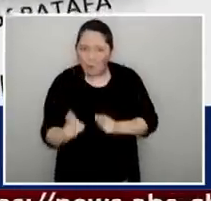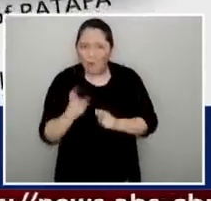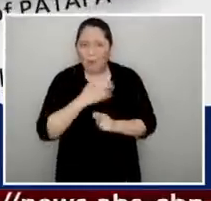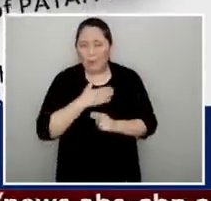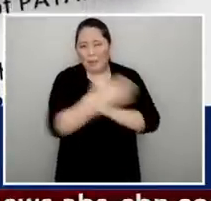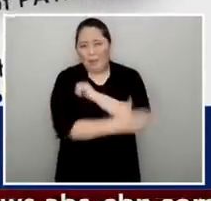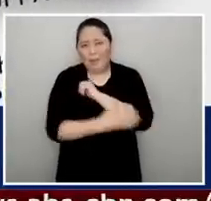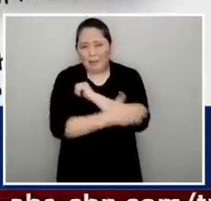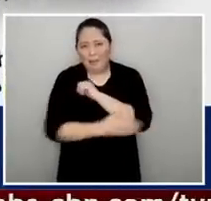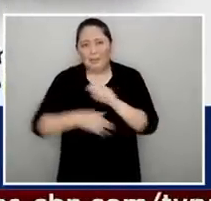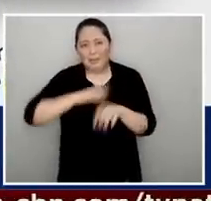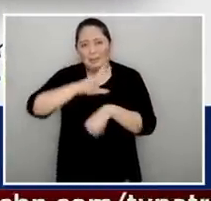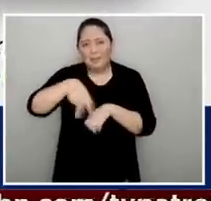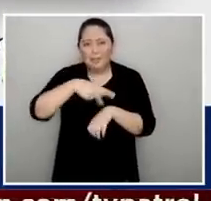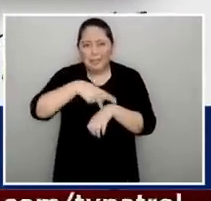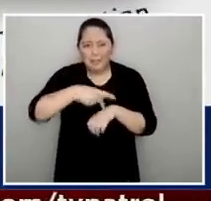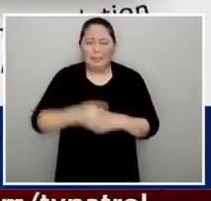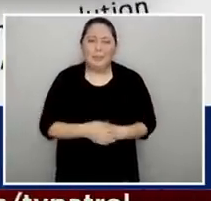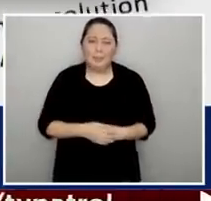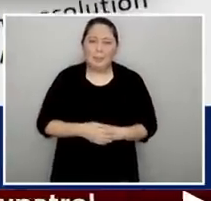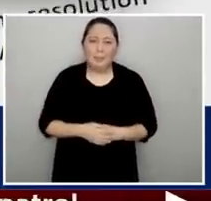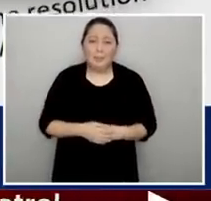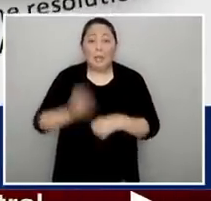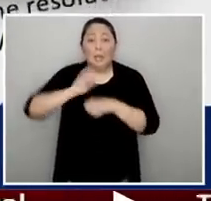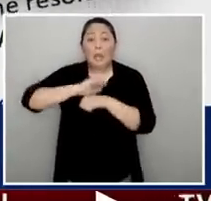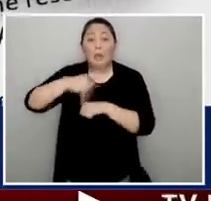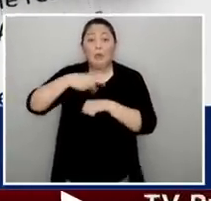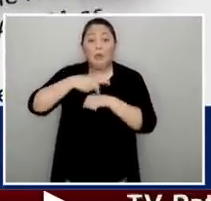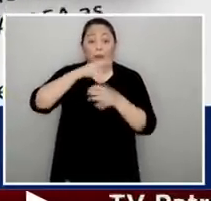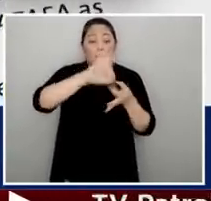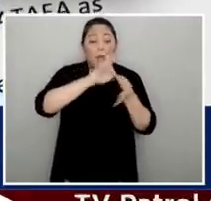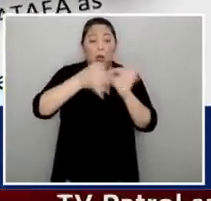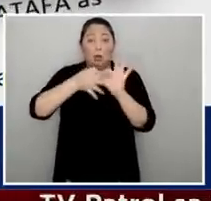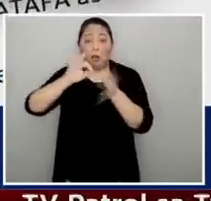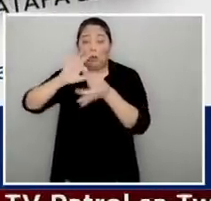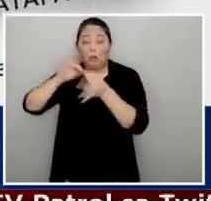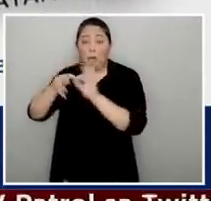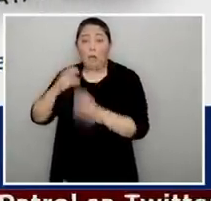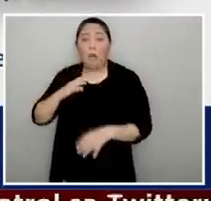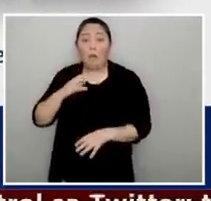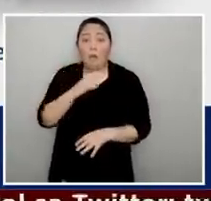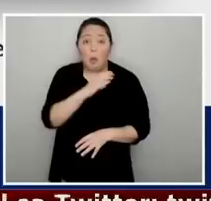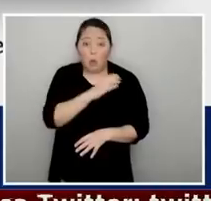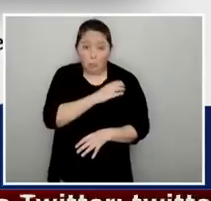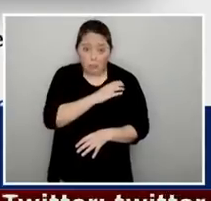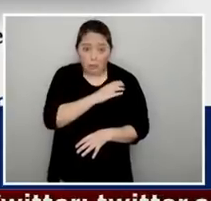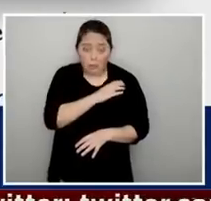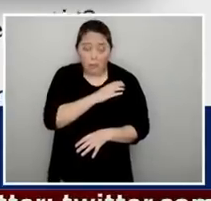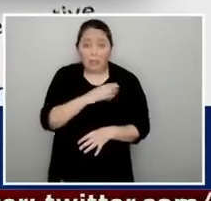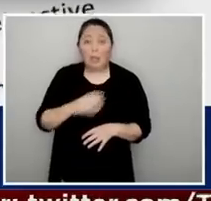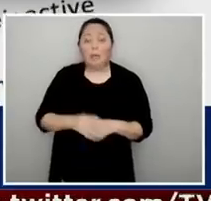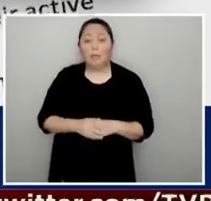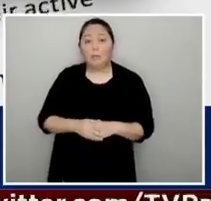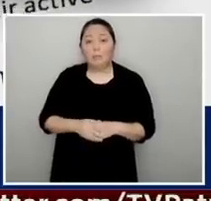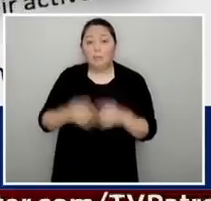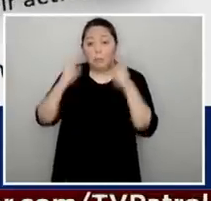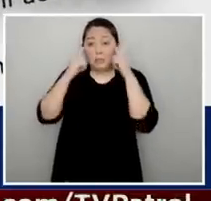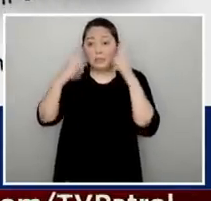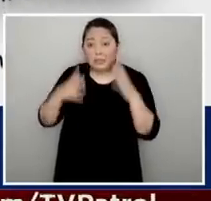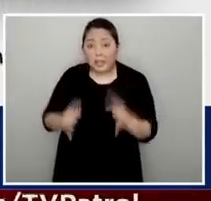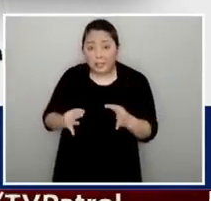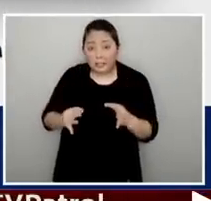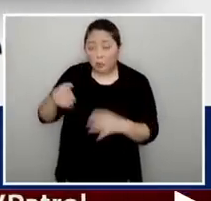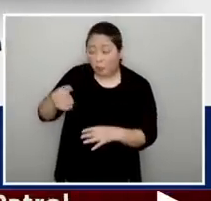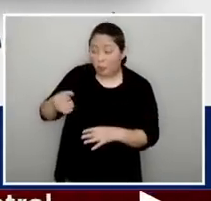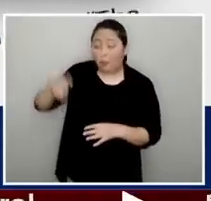Samantala, binawi na ng Philippine Olympic Committee ang kanilang resolusyon na suspendihin ang Patafa at pagdeklara sa presidente nitong si